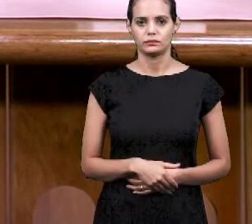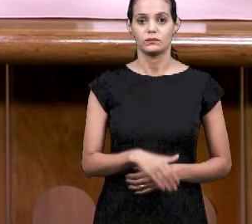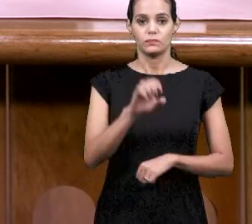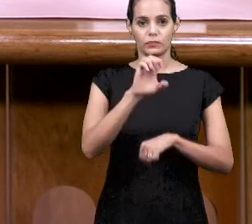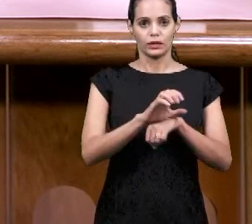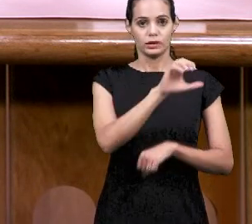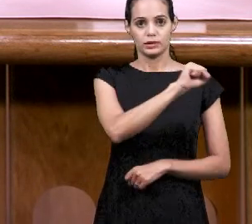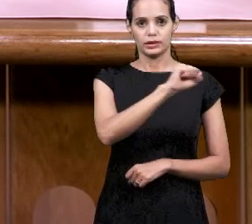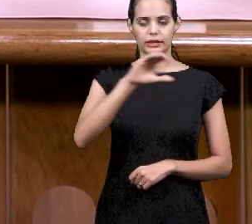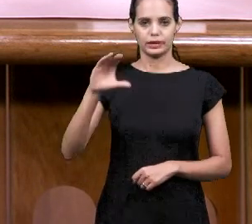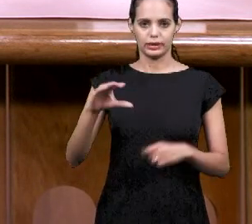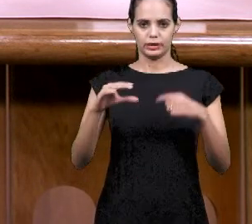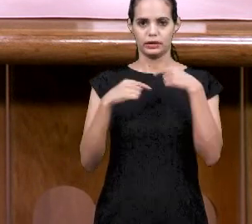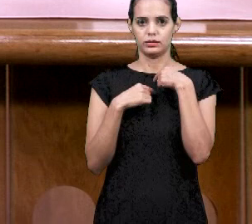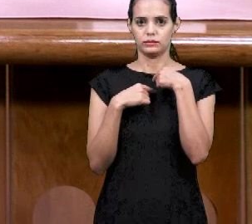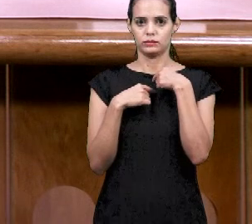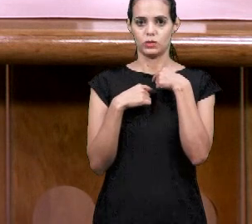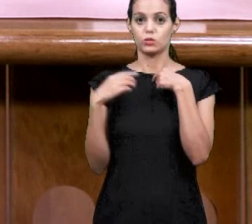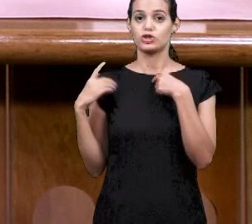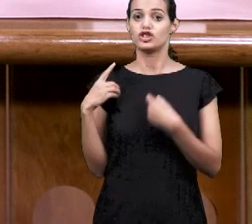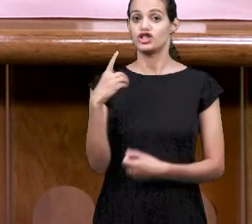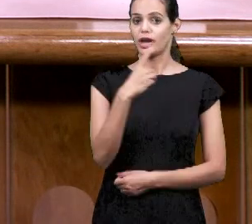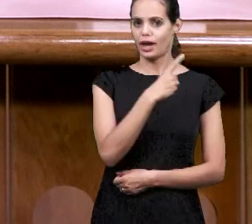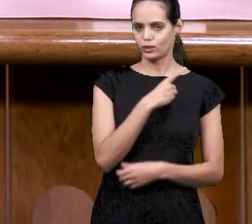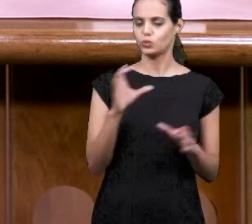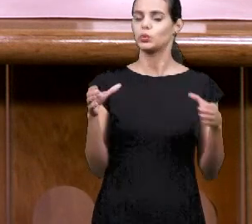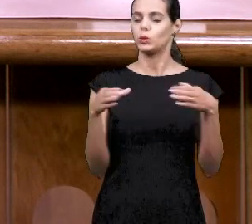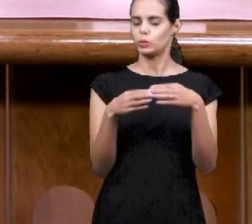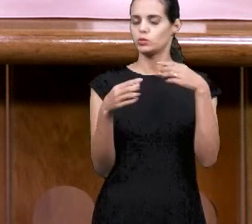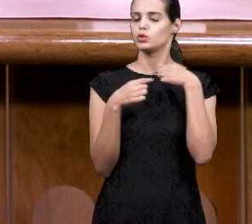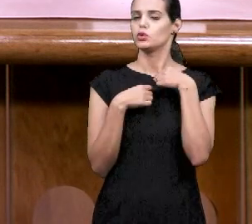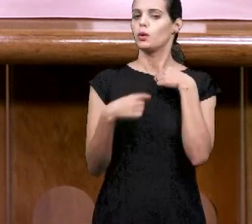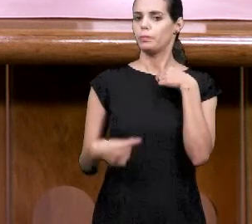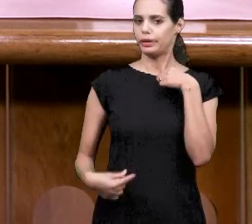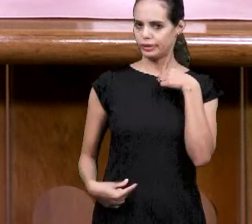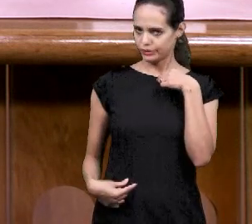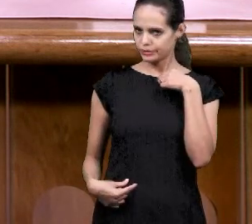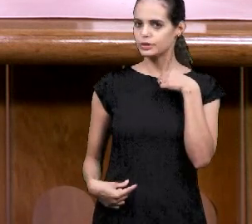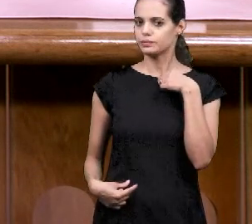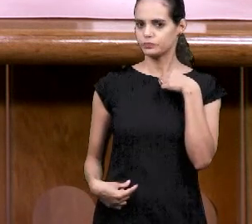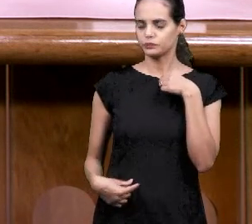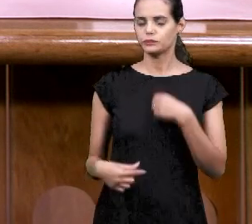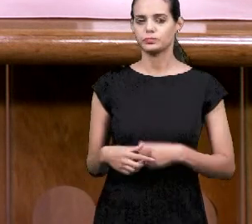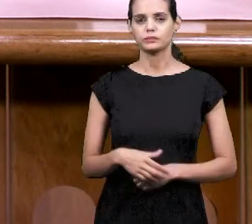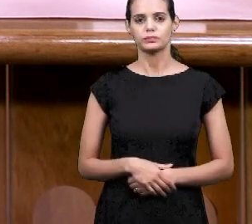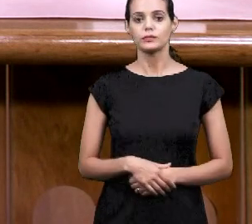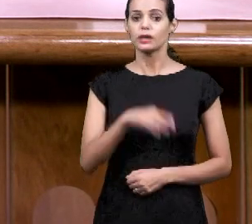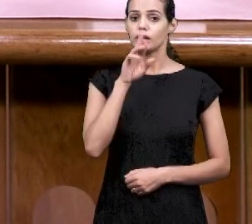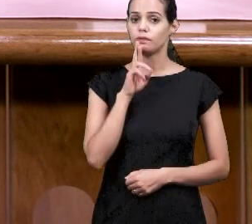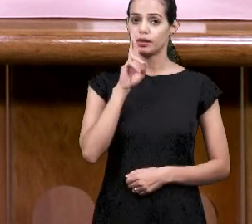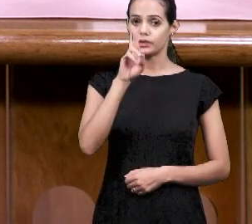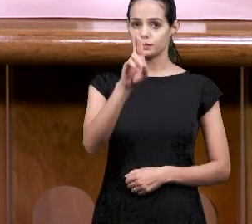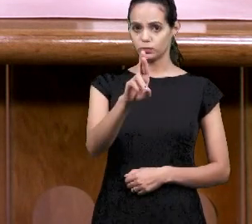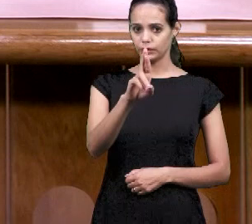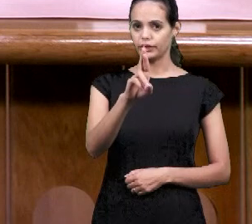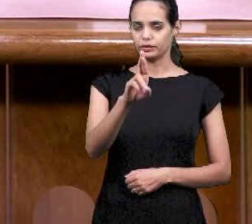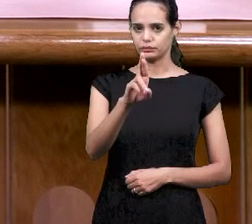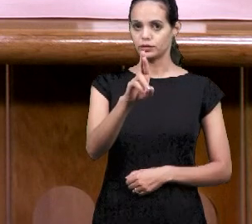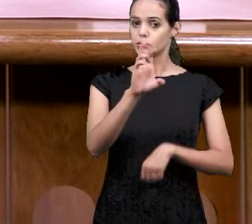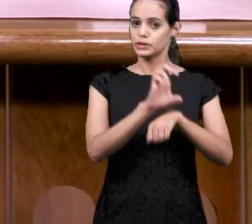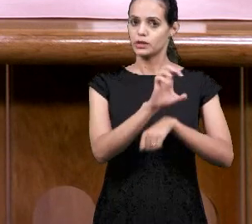du salut? Ça, c'est la quatrième. Et la cinquième dernière, c'est comment Jésus s'est révélé à la